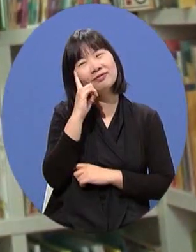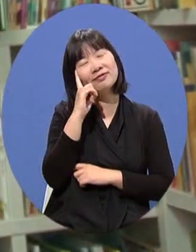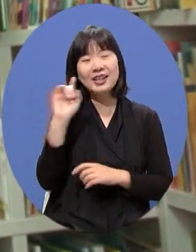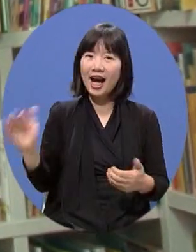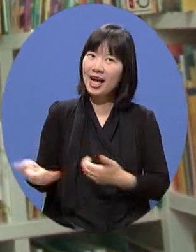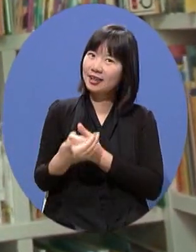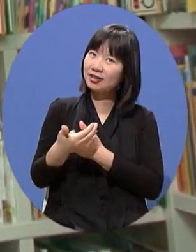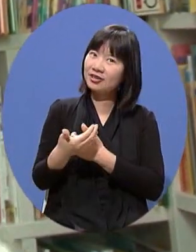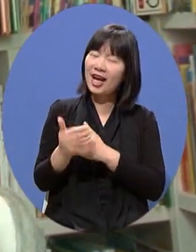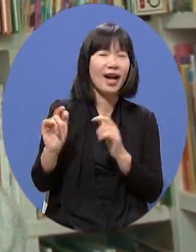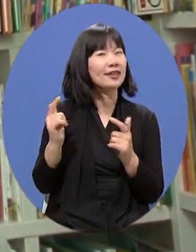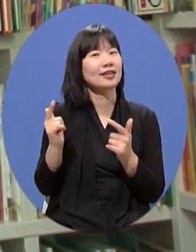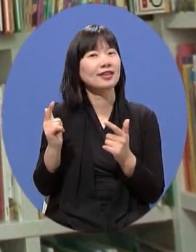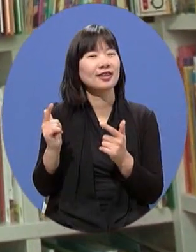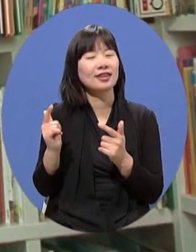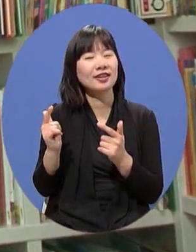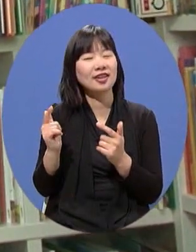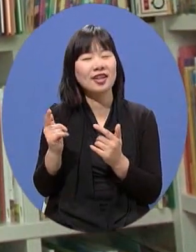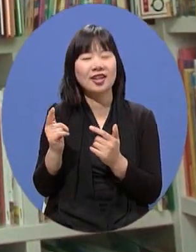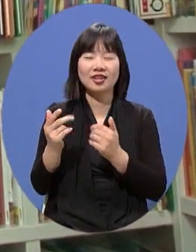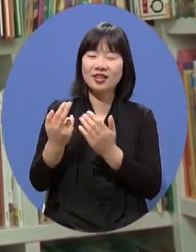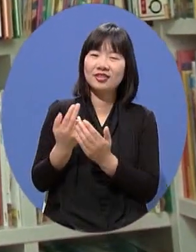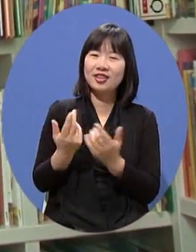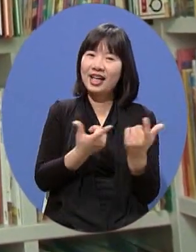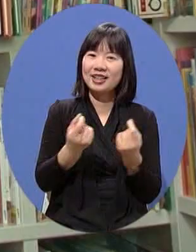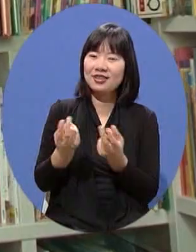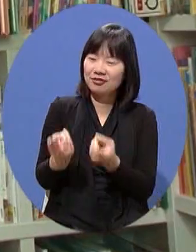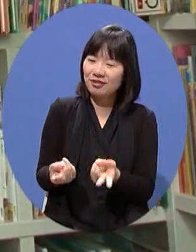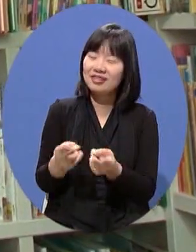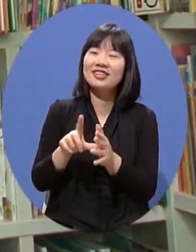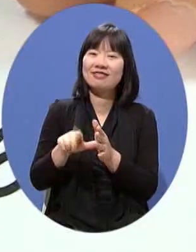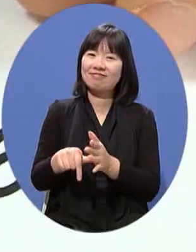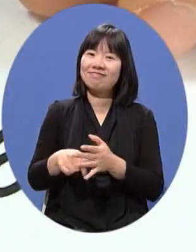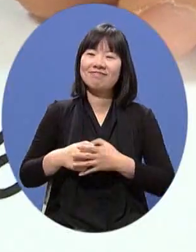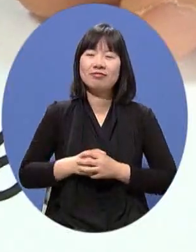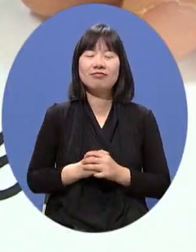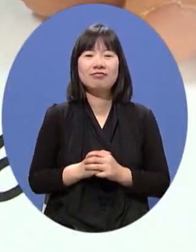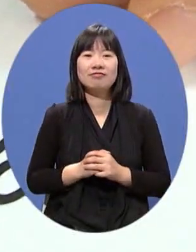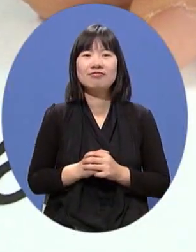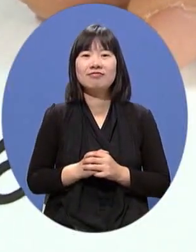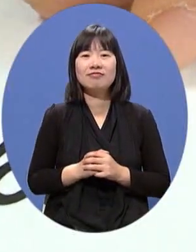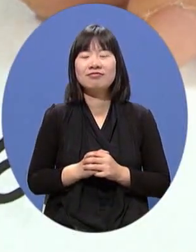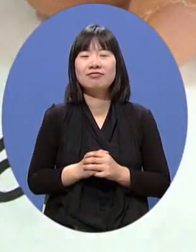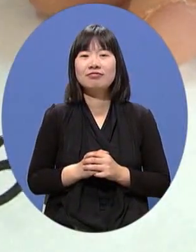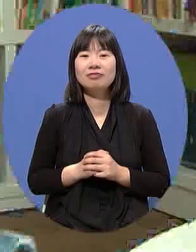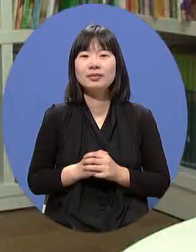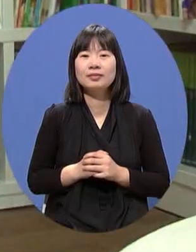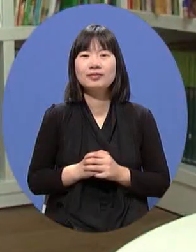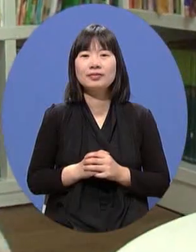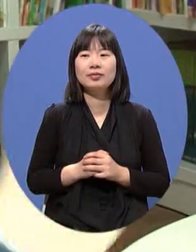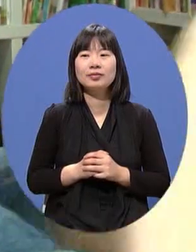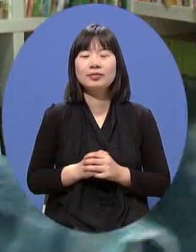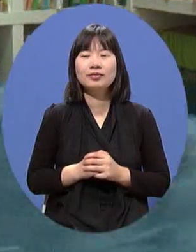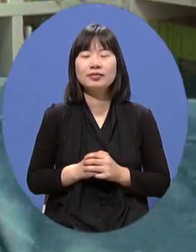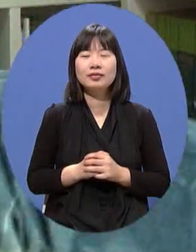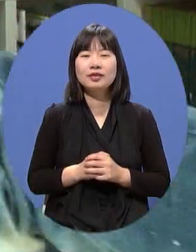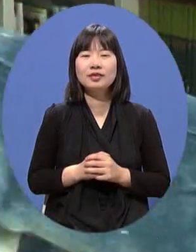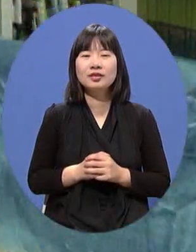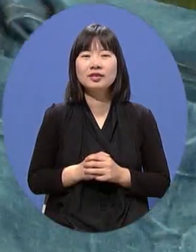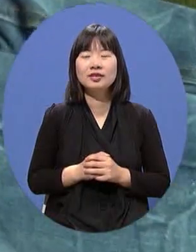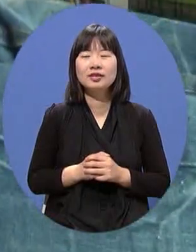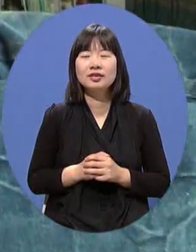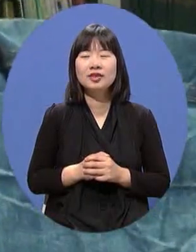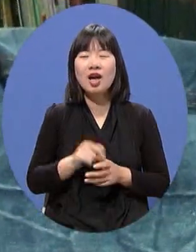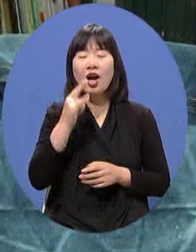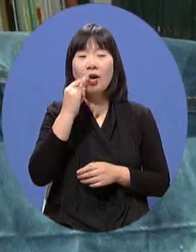안아줄 때, 아니 누워있을 때 같이. 같이 누워있을 때? 살짝. 엄마 소율이 안고